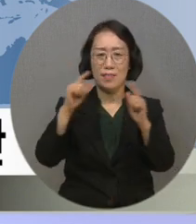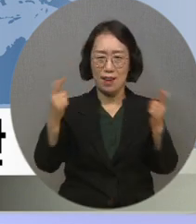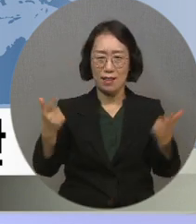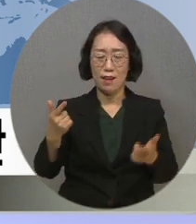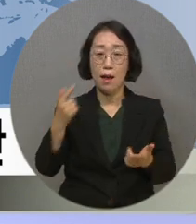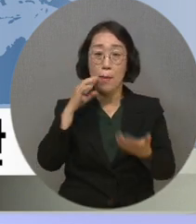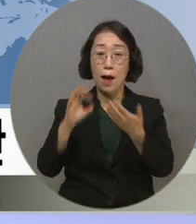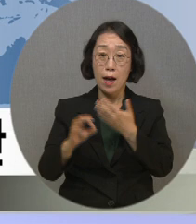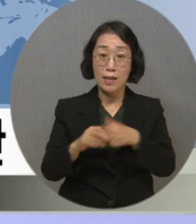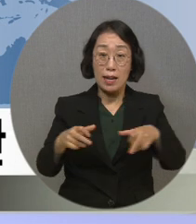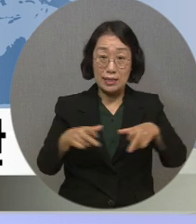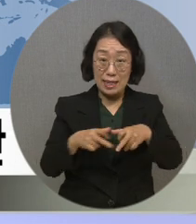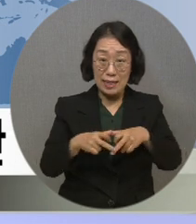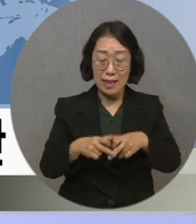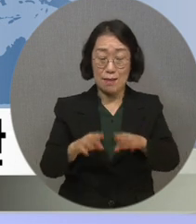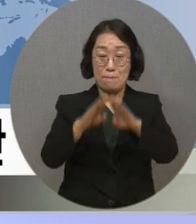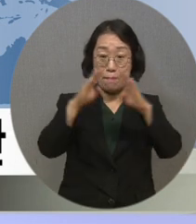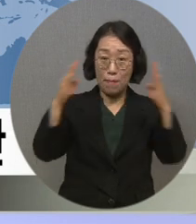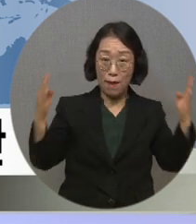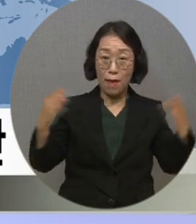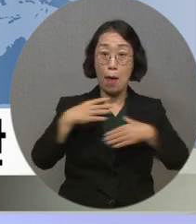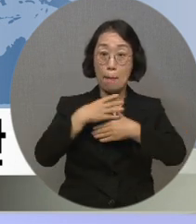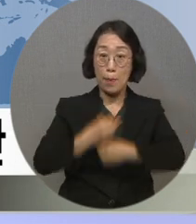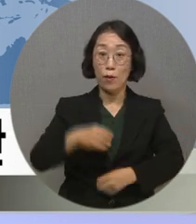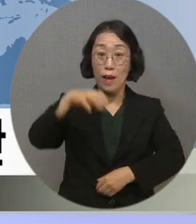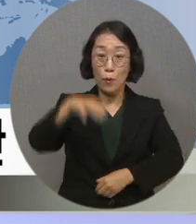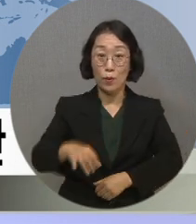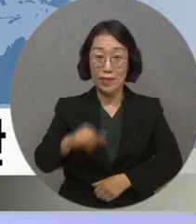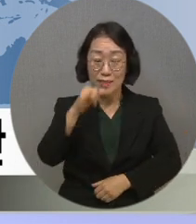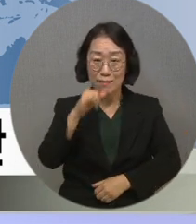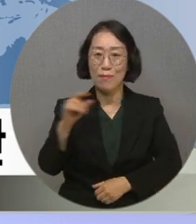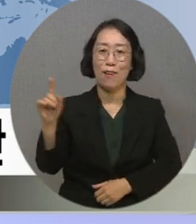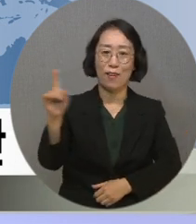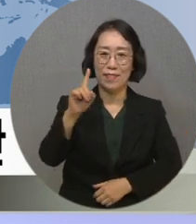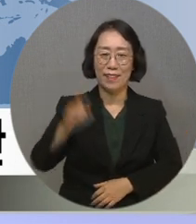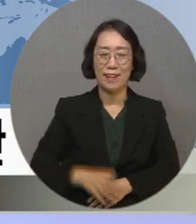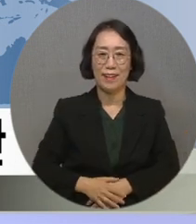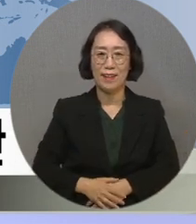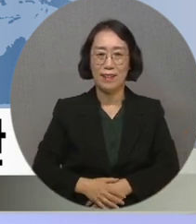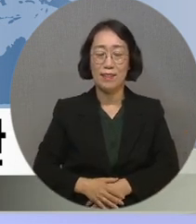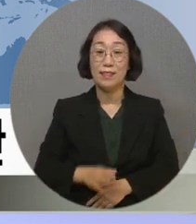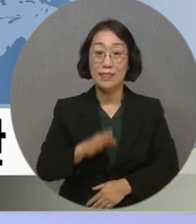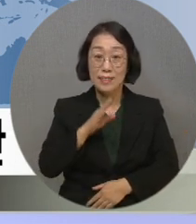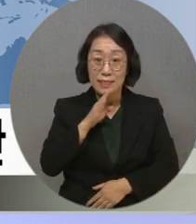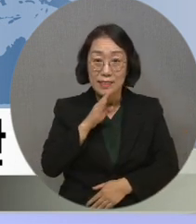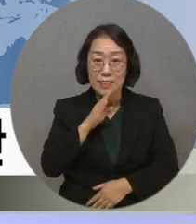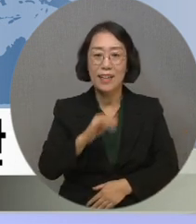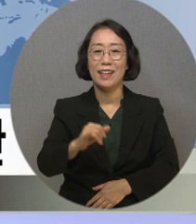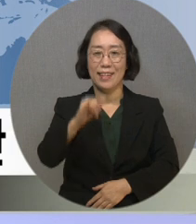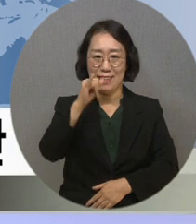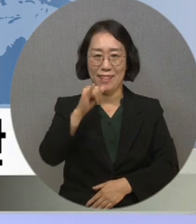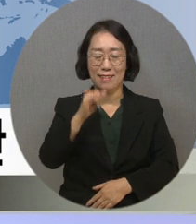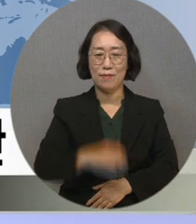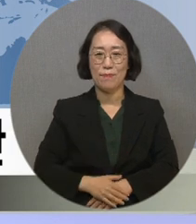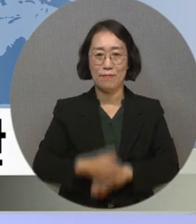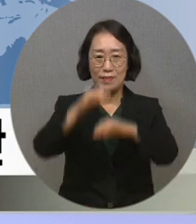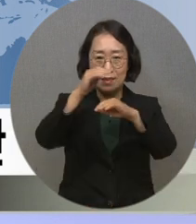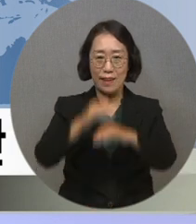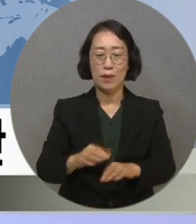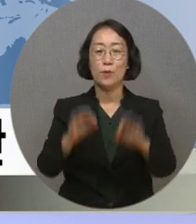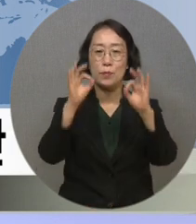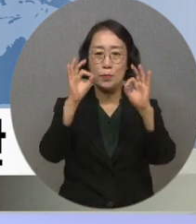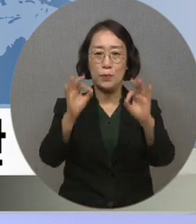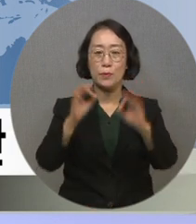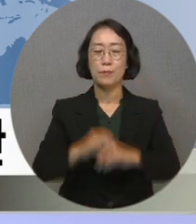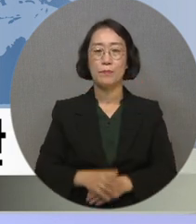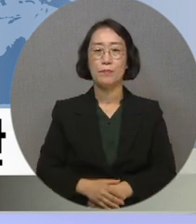만약 장애인에게도 문이 활짝 열린 공연장에 있다면 얼마나 좋을까요? 이제 그 꿈이 현실로 이뤄졌습니다. 함께